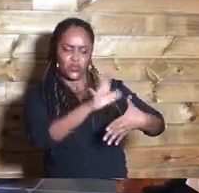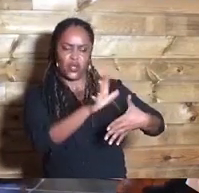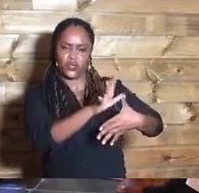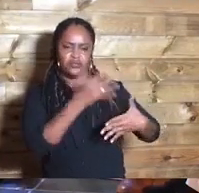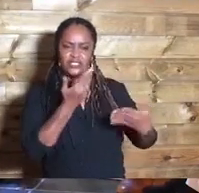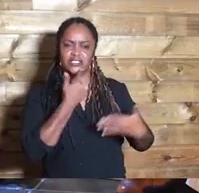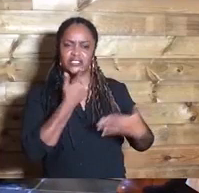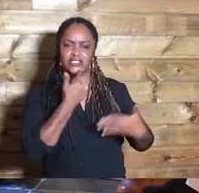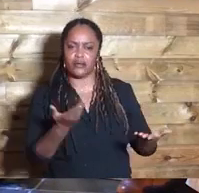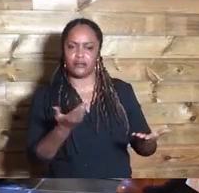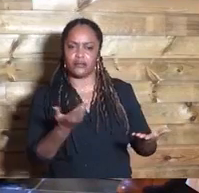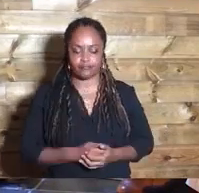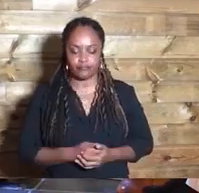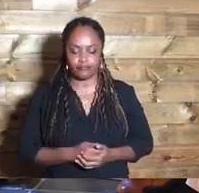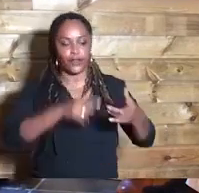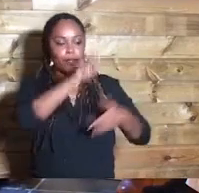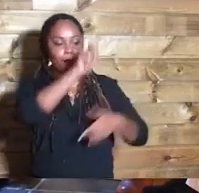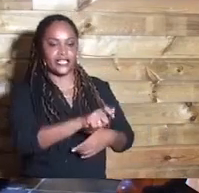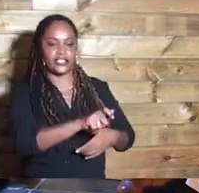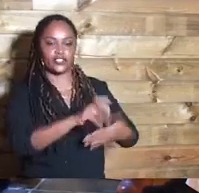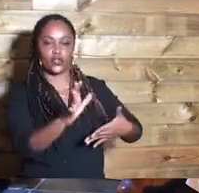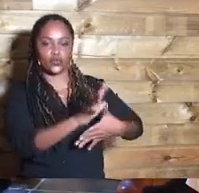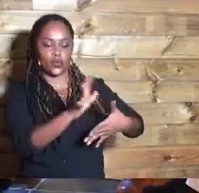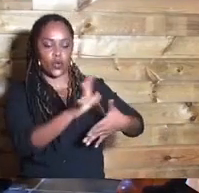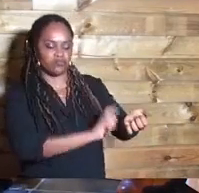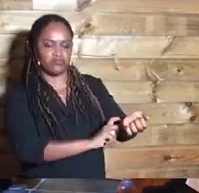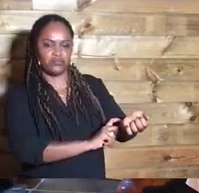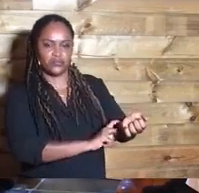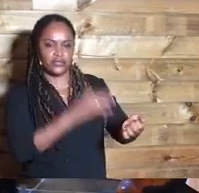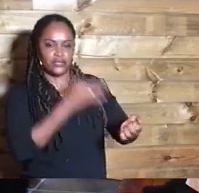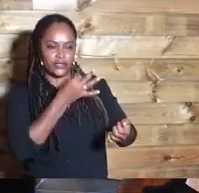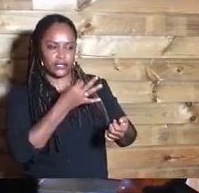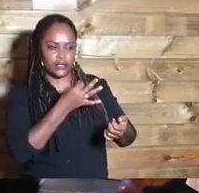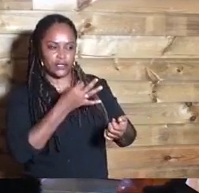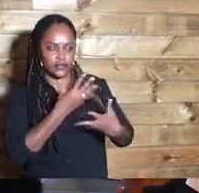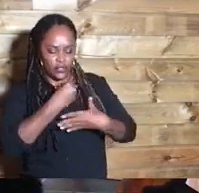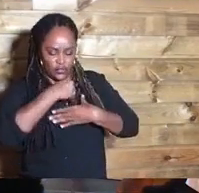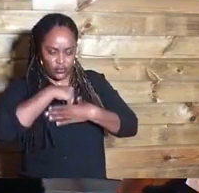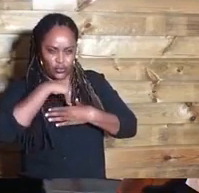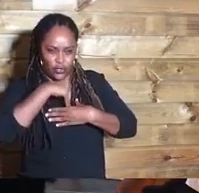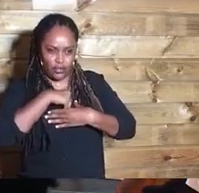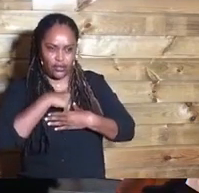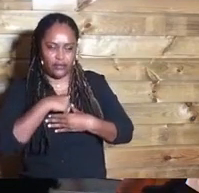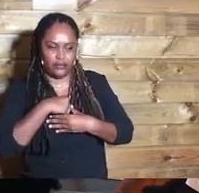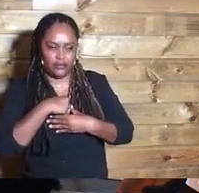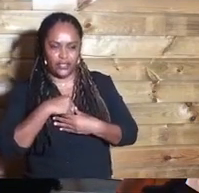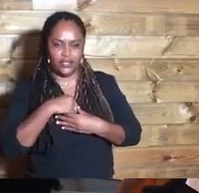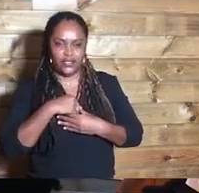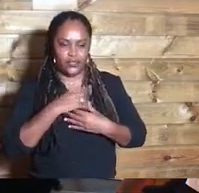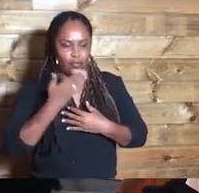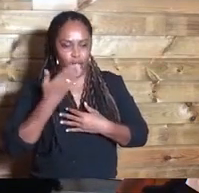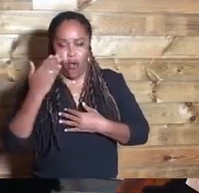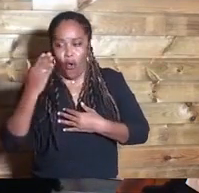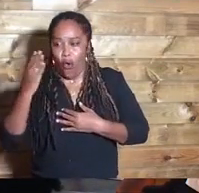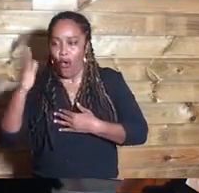Ou son Guadeloupéen, là où ça va, pays là, ça va parler pour Namao. Là, vous savez, vous n'avez pas ni d'autre côté assis la tête